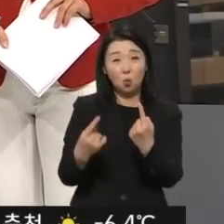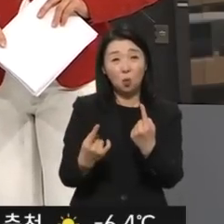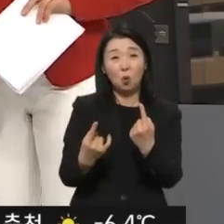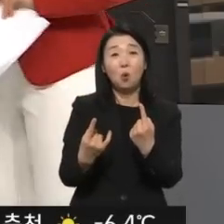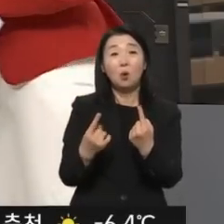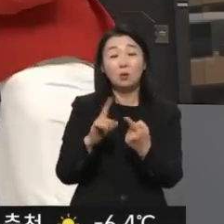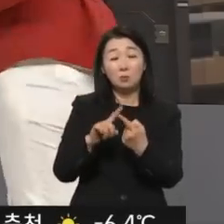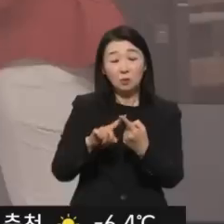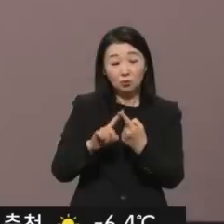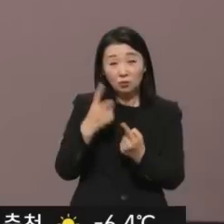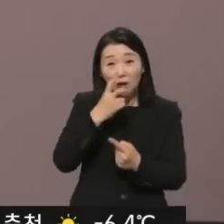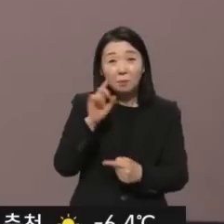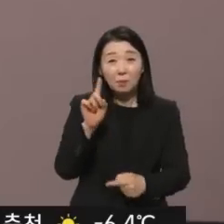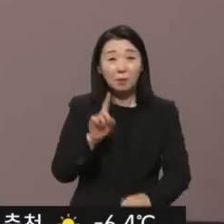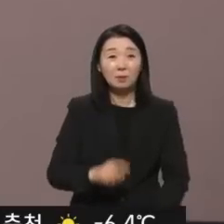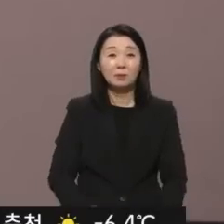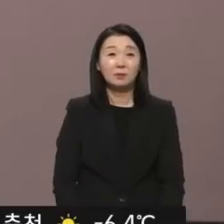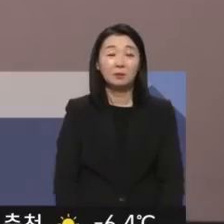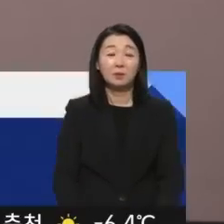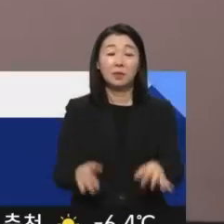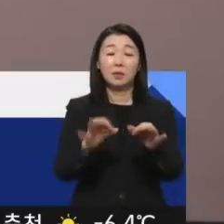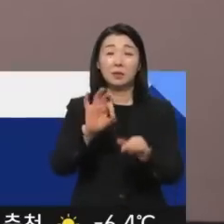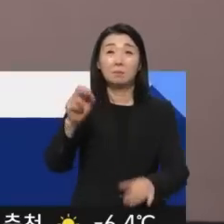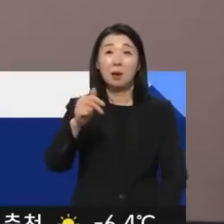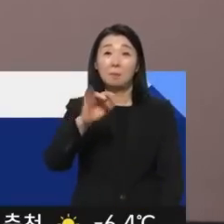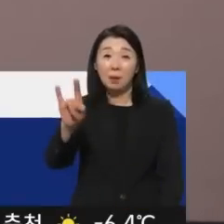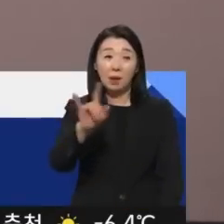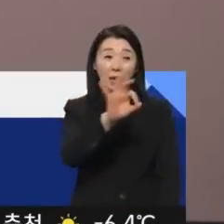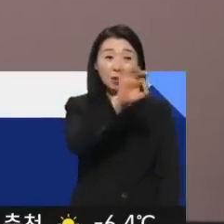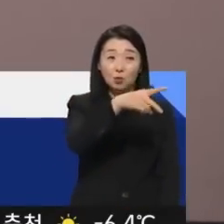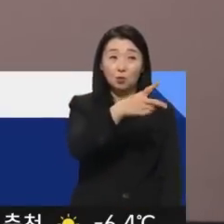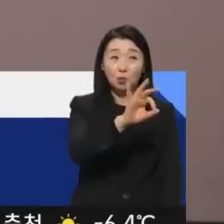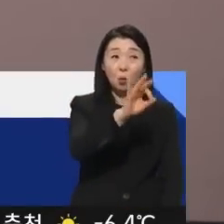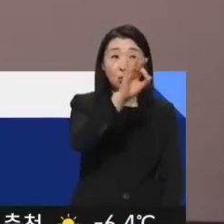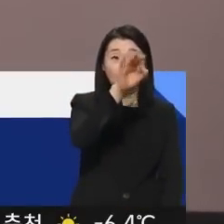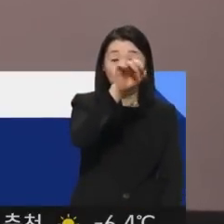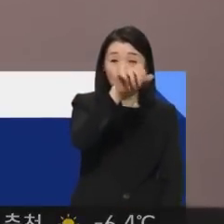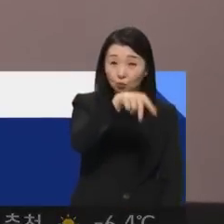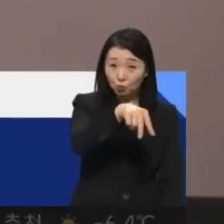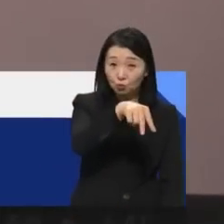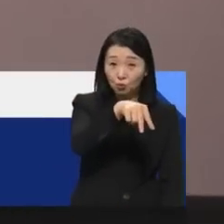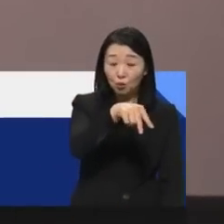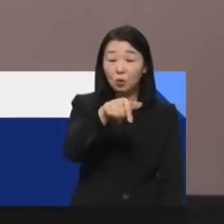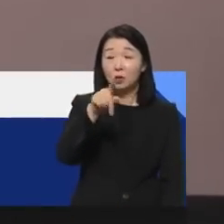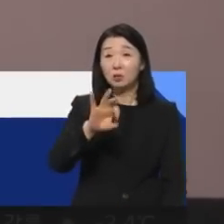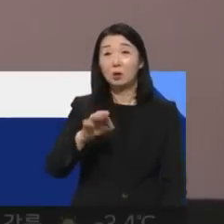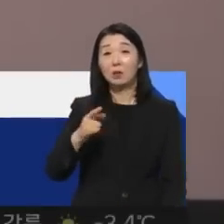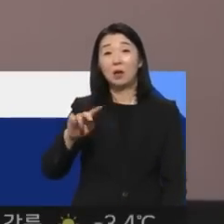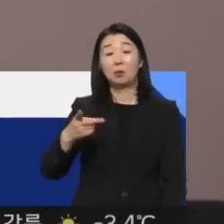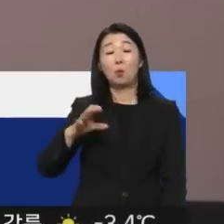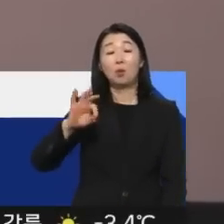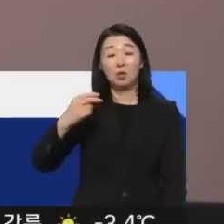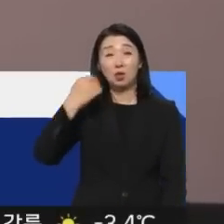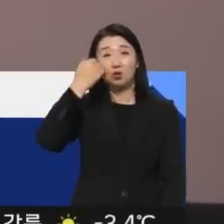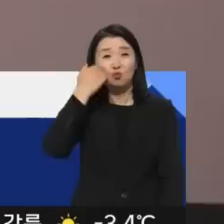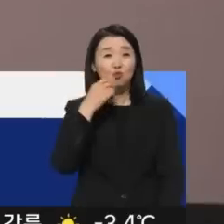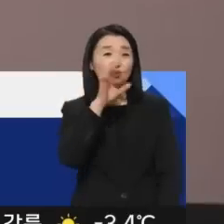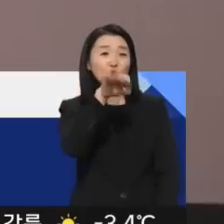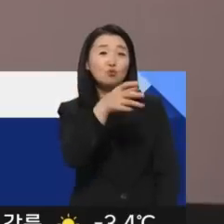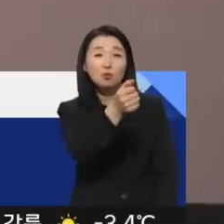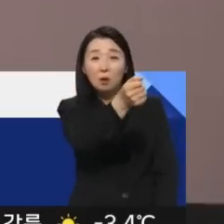말했습니다. 김만배와 유동규는 이구 동성으로 천화동인 1호는 유동규의